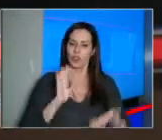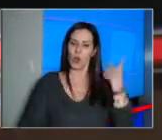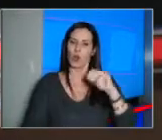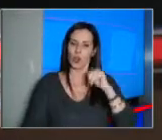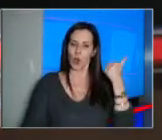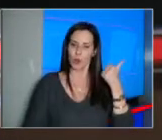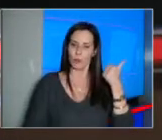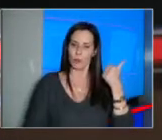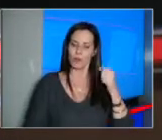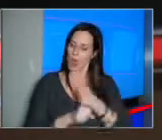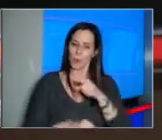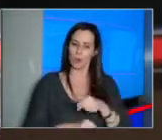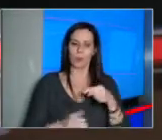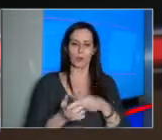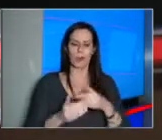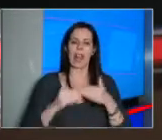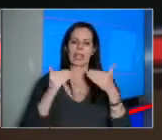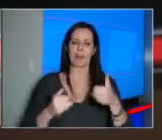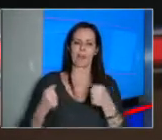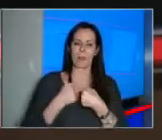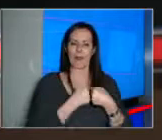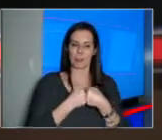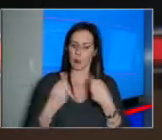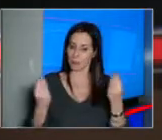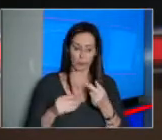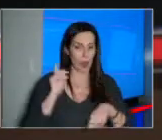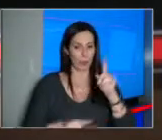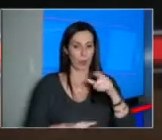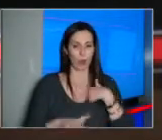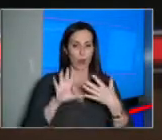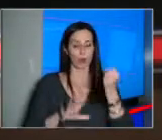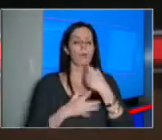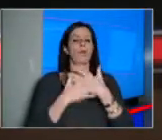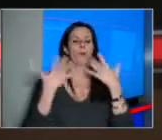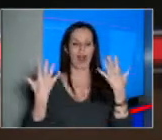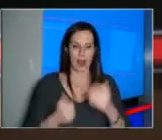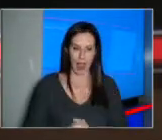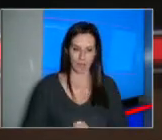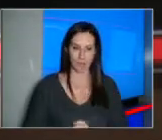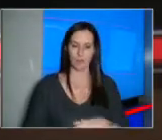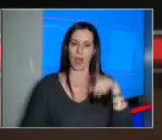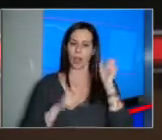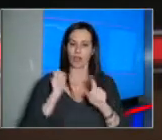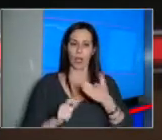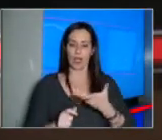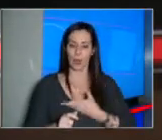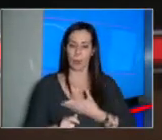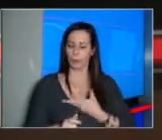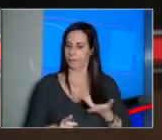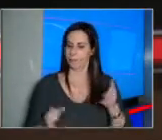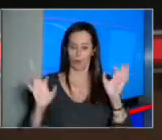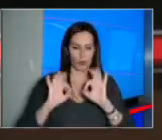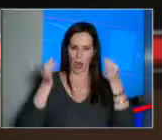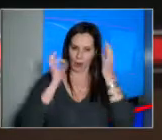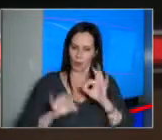הראשונים להישכב על הגדר, בשביל לקדם את המאבקים האלה, דברים שלפעמים אנחנו לוקחים כמובן מאליו היום. אנשים שלא קיבלו קרדיט, לא קיבלו